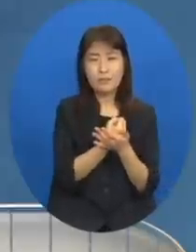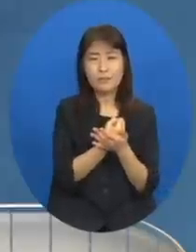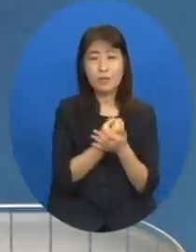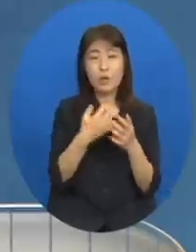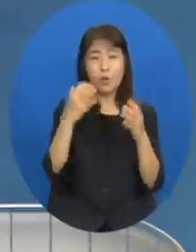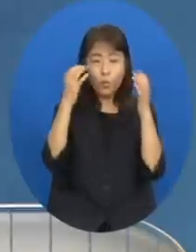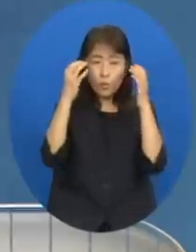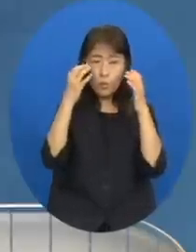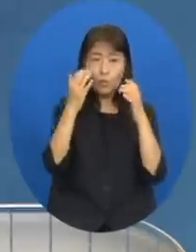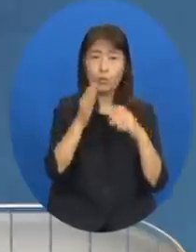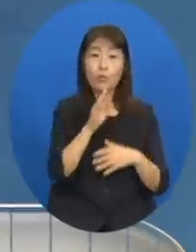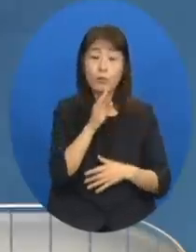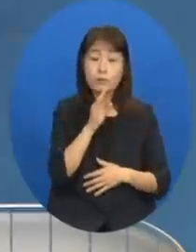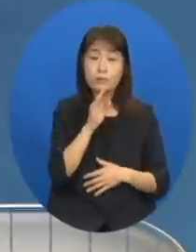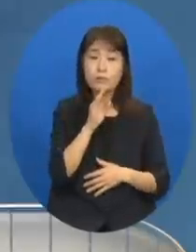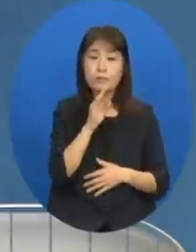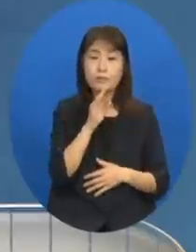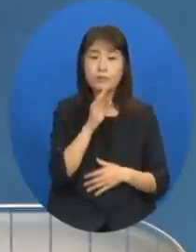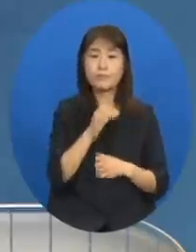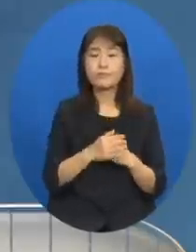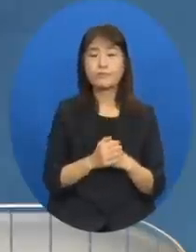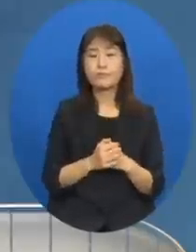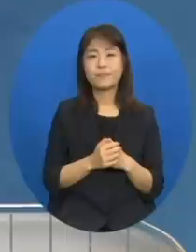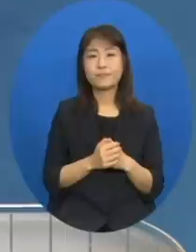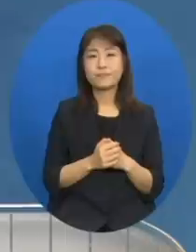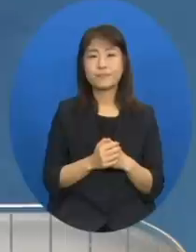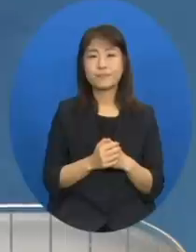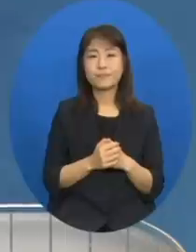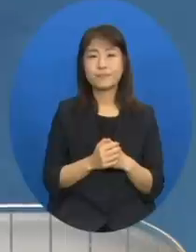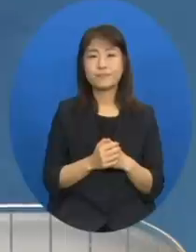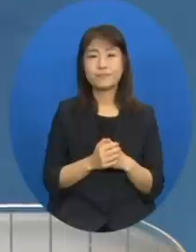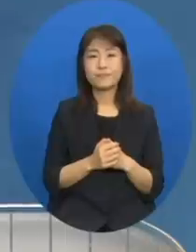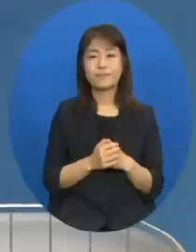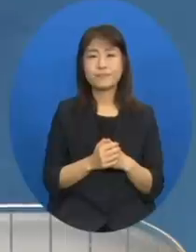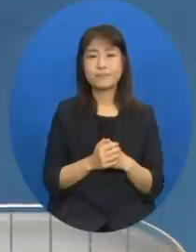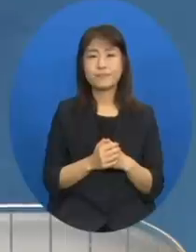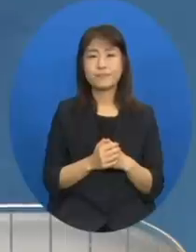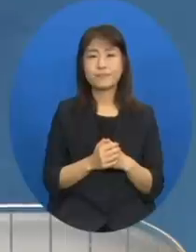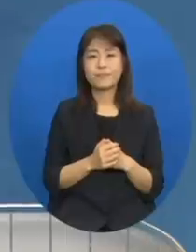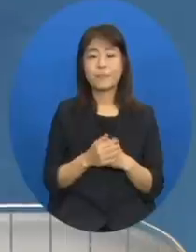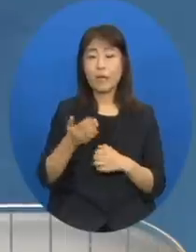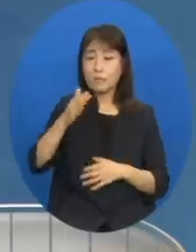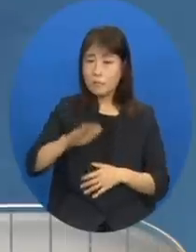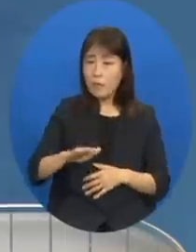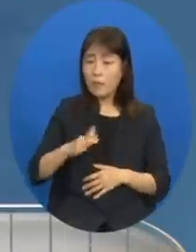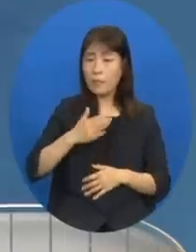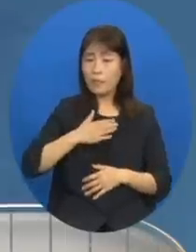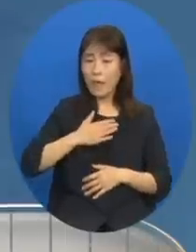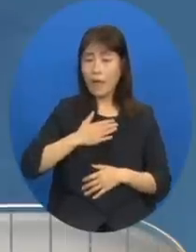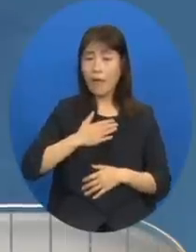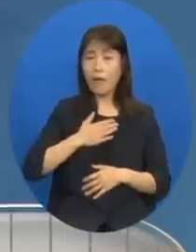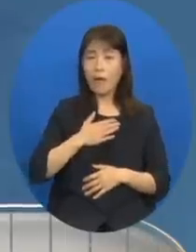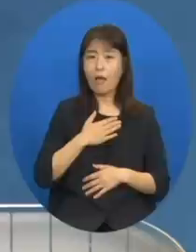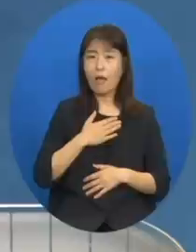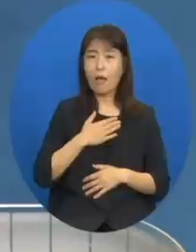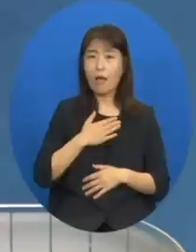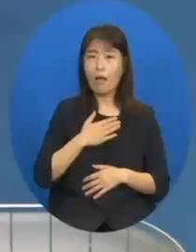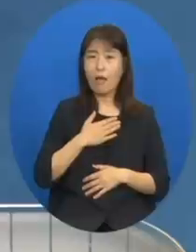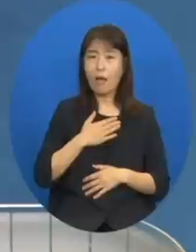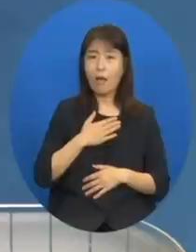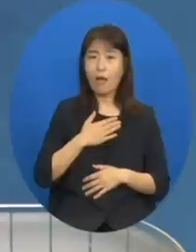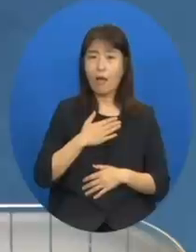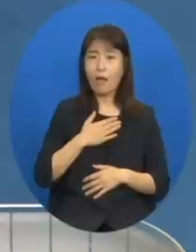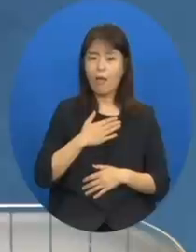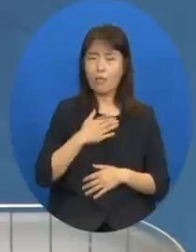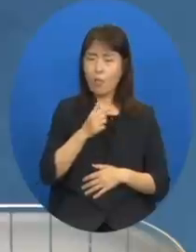고통이기도 합니다 그렇죠 그분에게는 그렇지요 그렇지만 저에게는 아직 너무